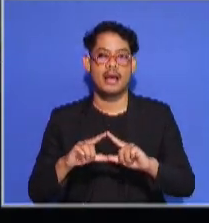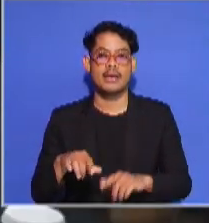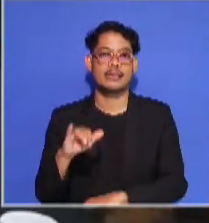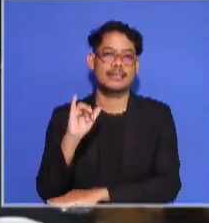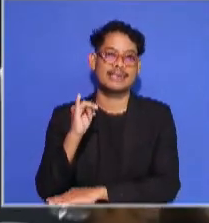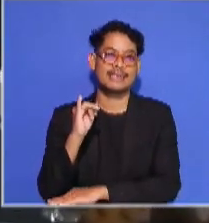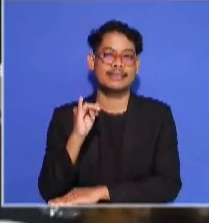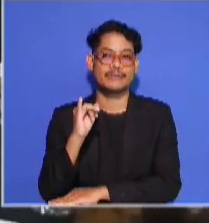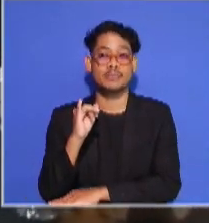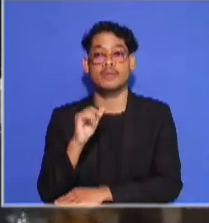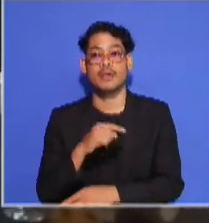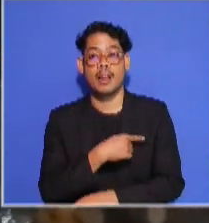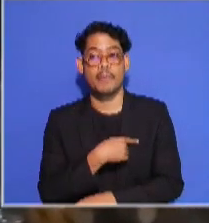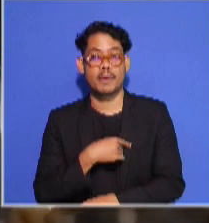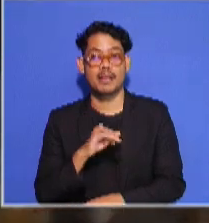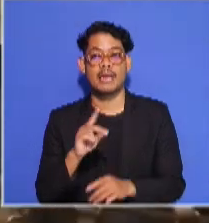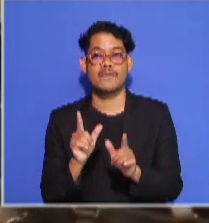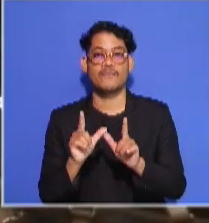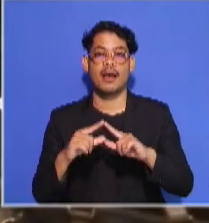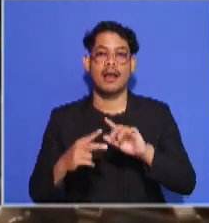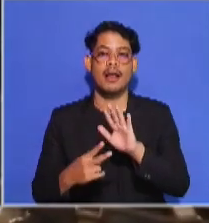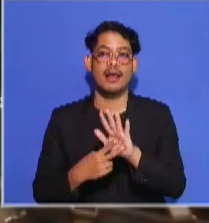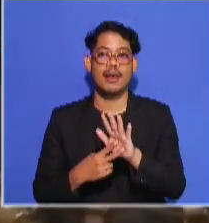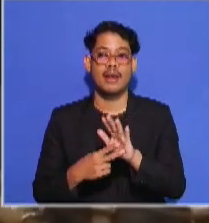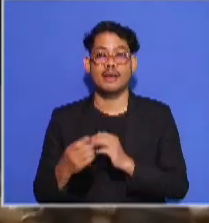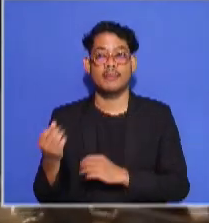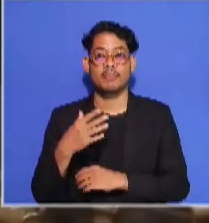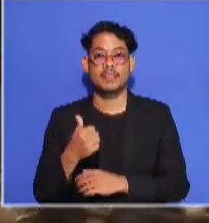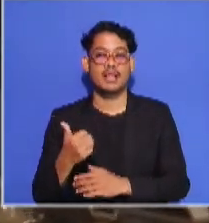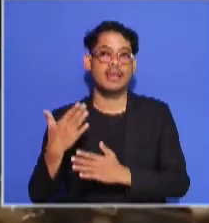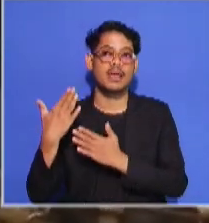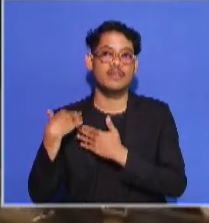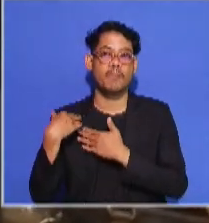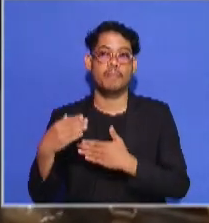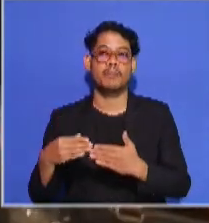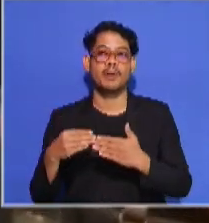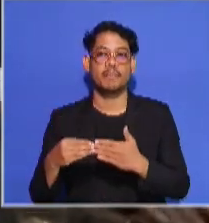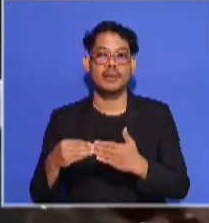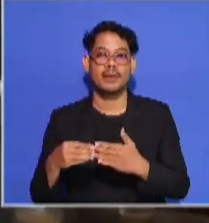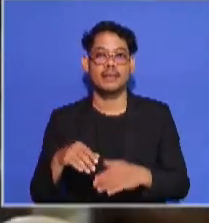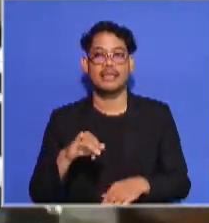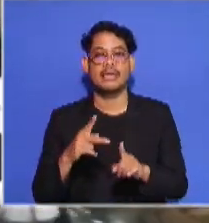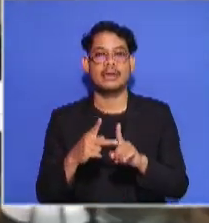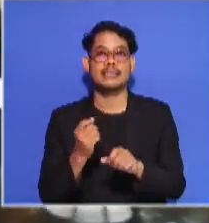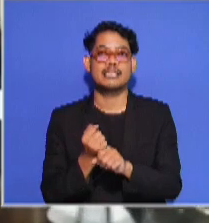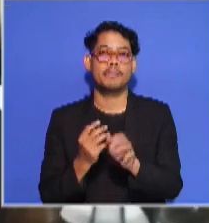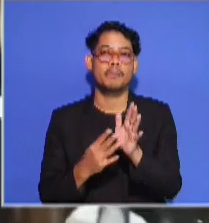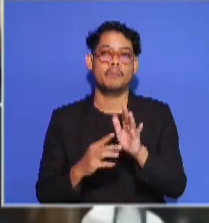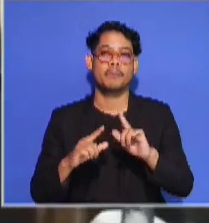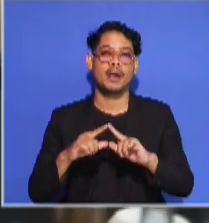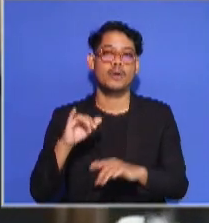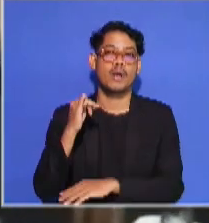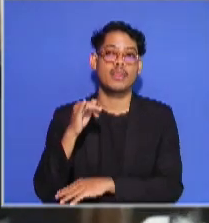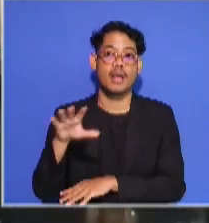2024-2027 Iwan Ridwan Munajat mengatakan siap mengemban amanah memimpin organisasi IHGMA DIY dan mengajak semua